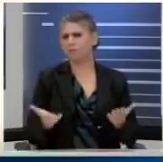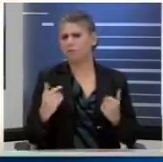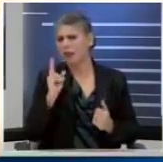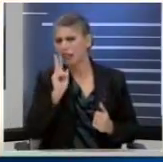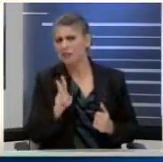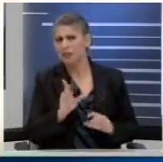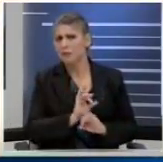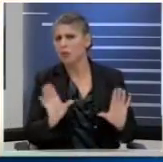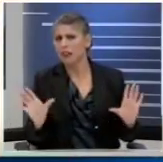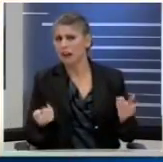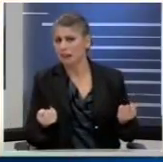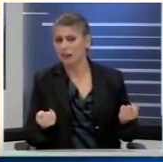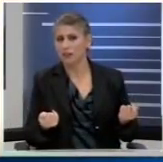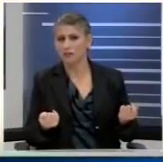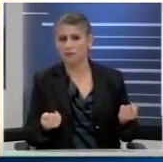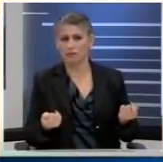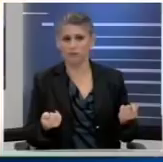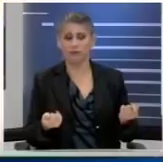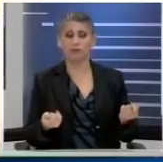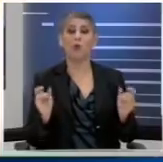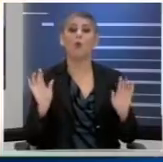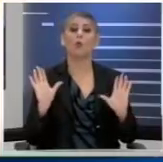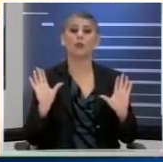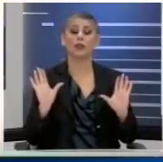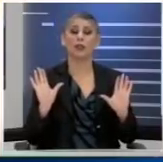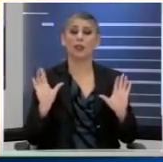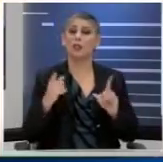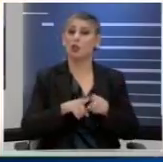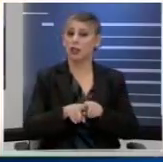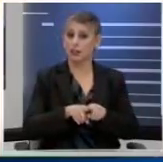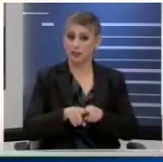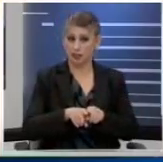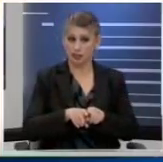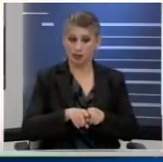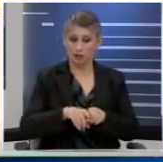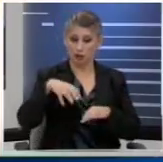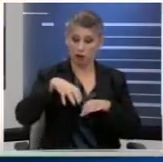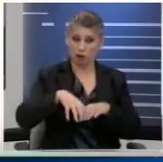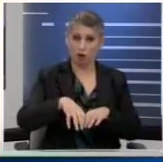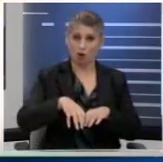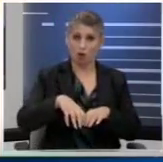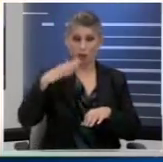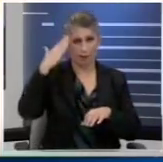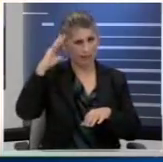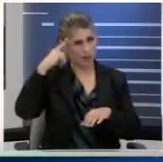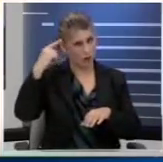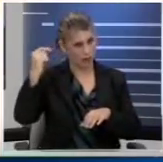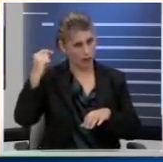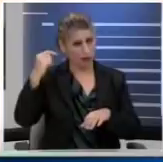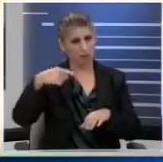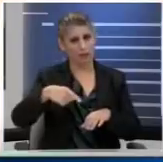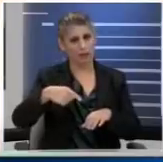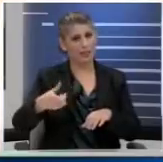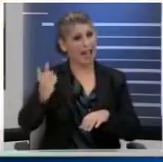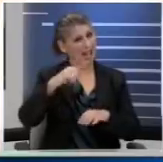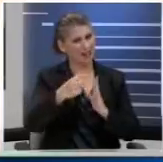αυτό πουθενά να έχει συμβεί. Ούτε σε ό,τι αφορά τον χώρο της δευτεροβάθμιας εκπαίδευσης, που εκεί βέβαια